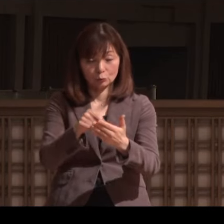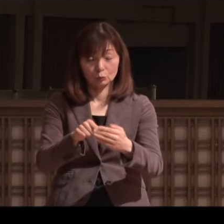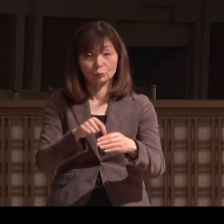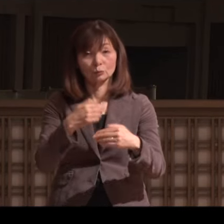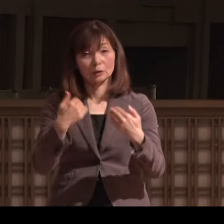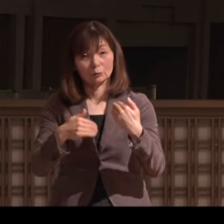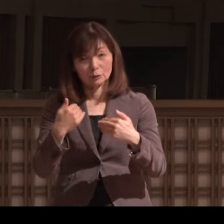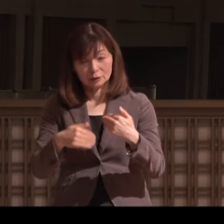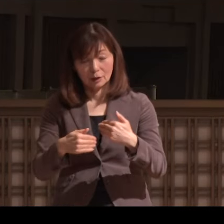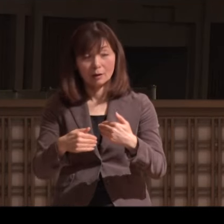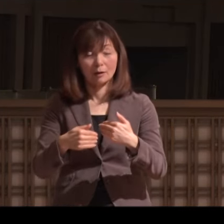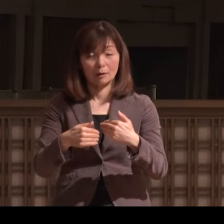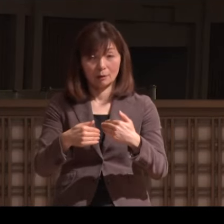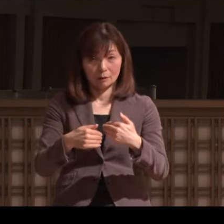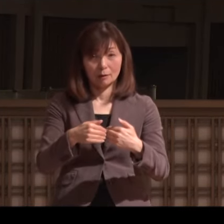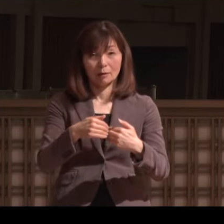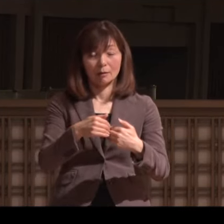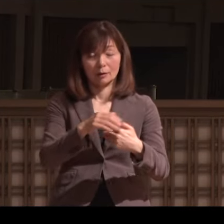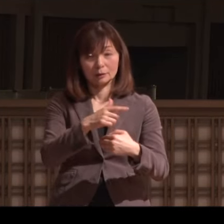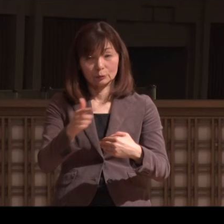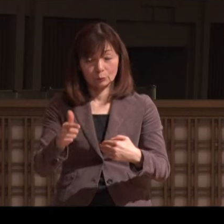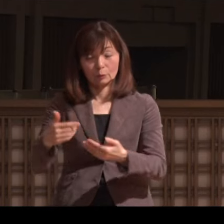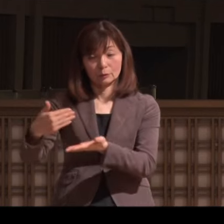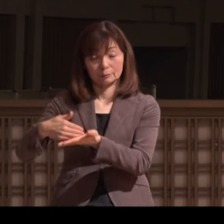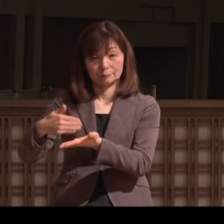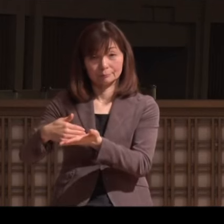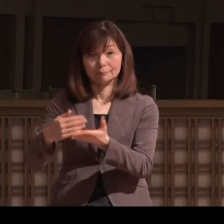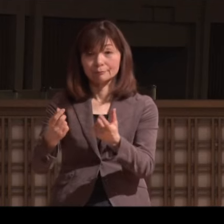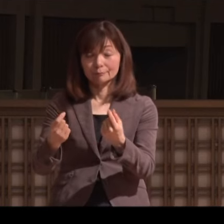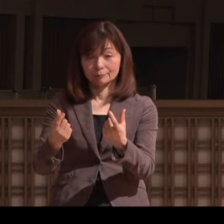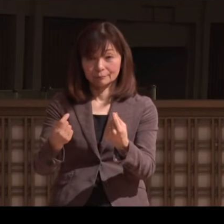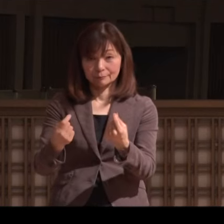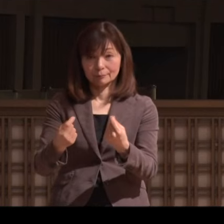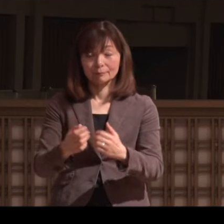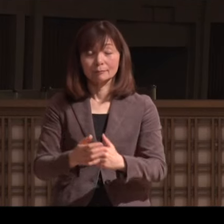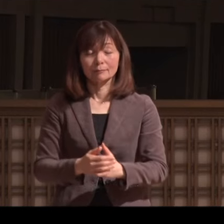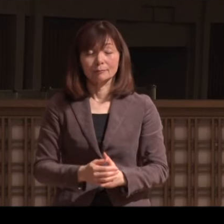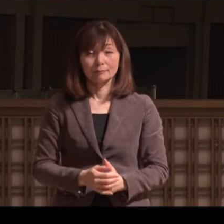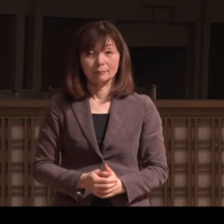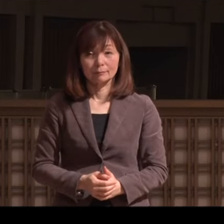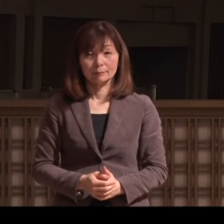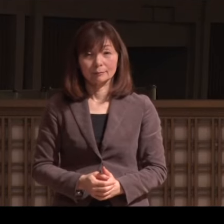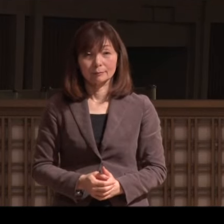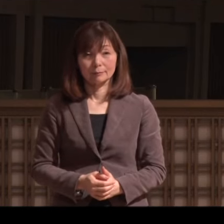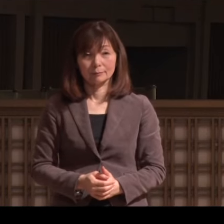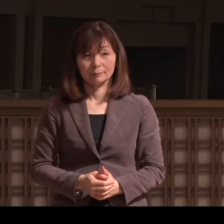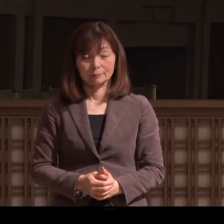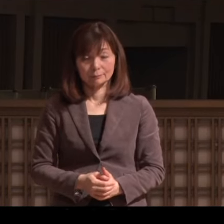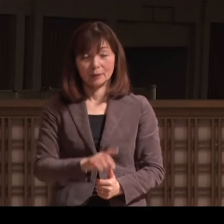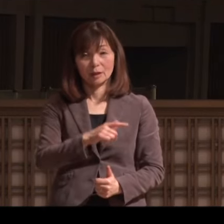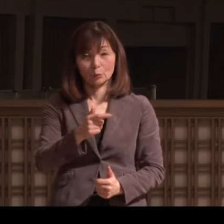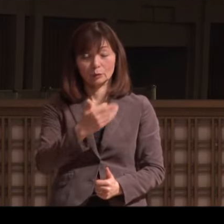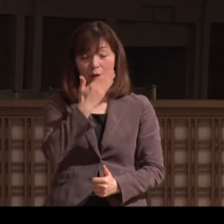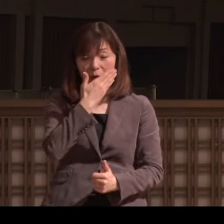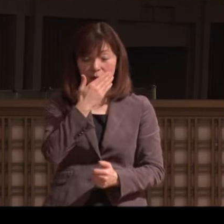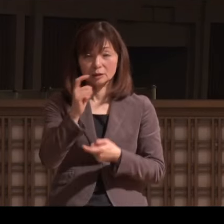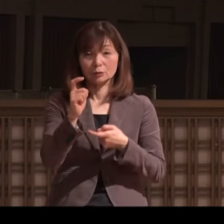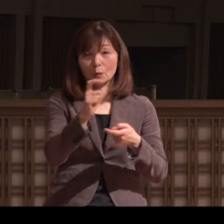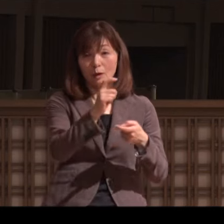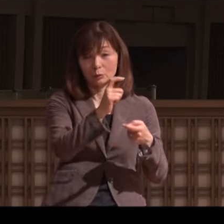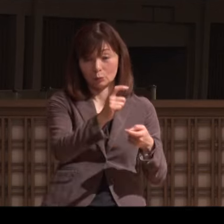さ楽しさという言葉が出てきましたよねそういったお話がありましたえいろんなキーワードがあったかと思い